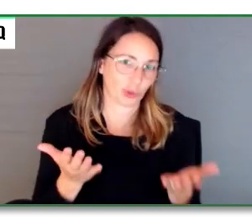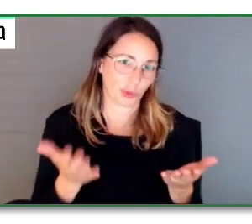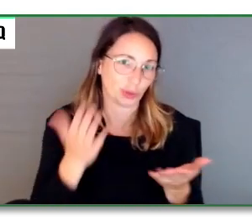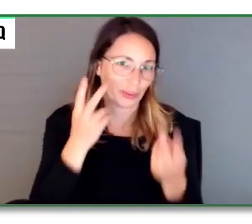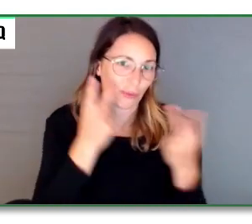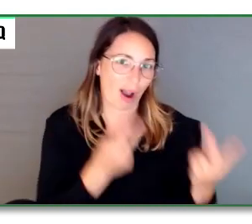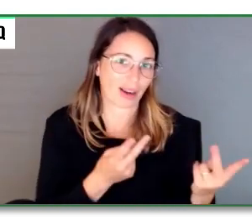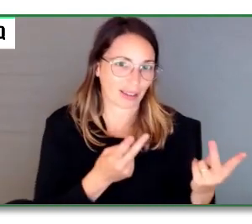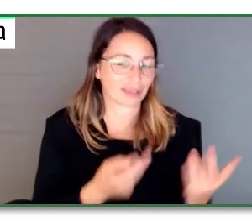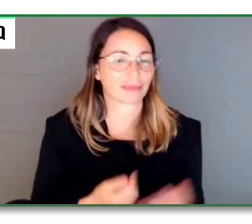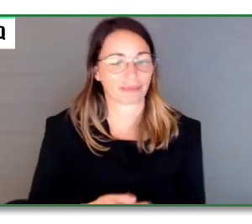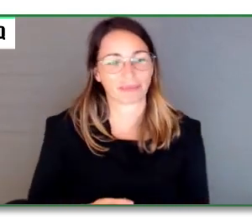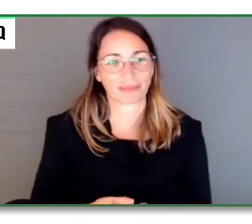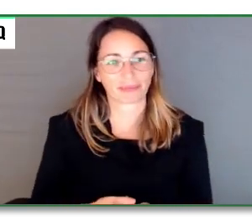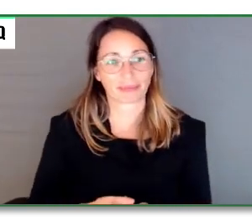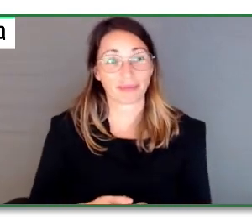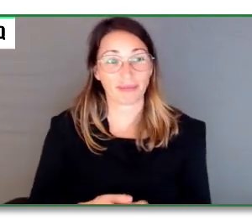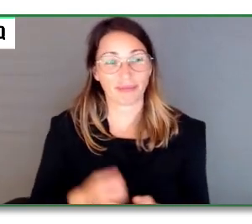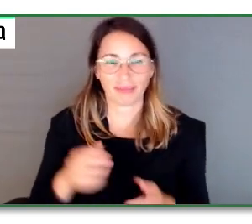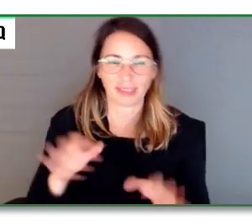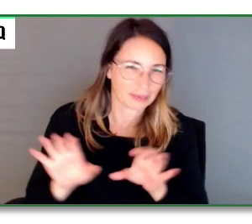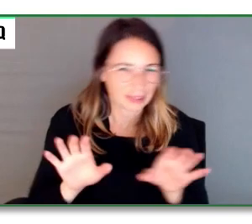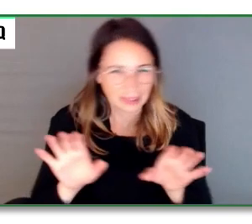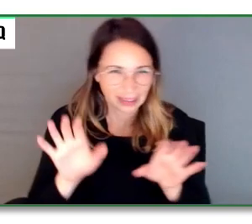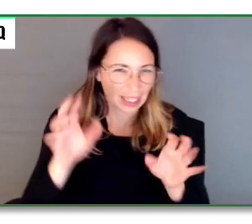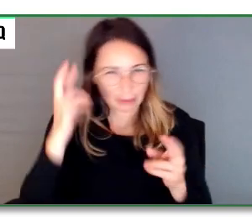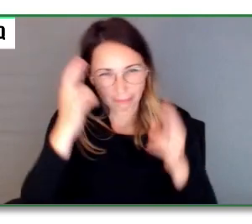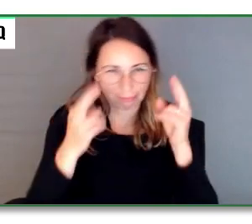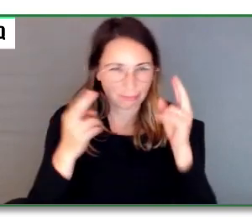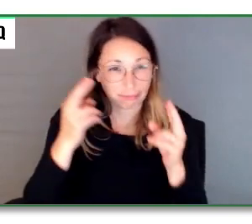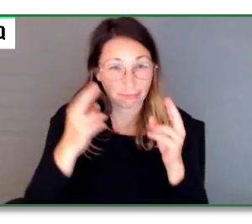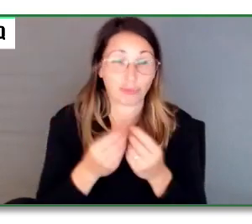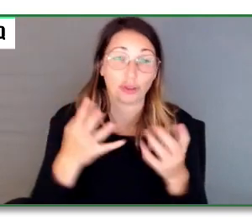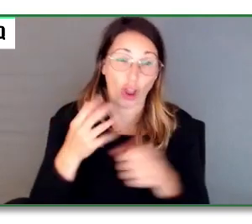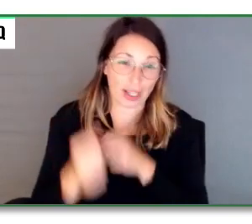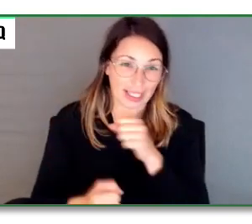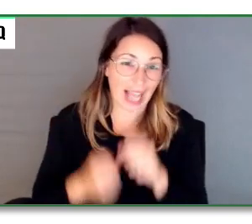avons travaillé là-dessus pendant des années. Nous avons